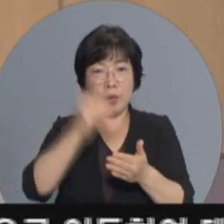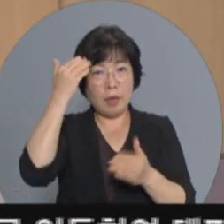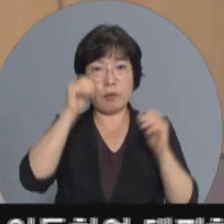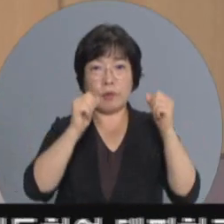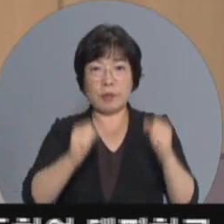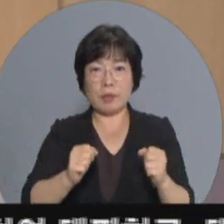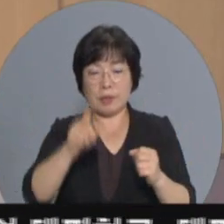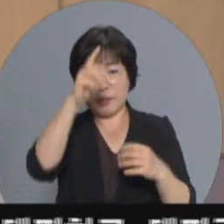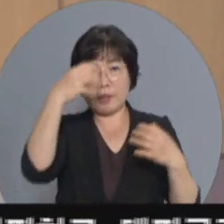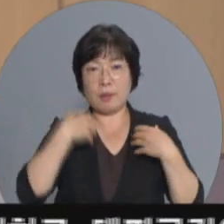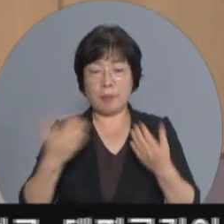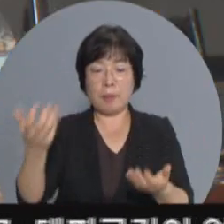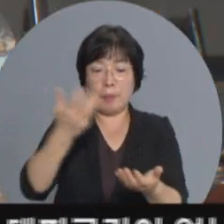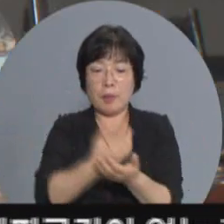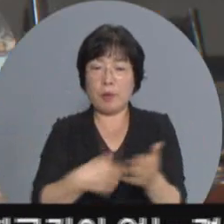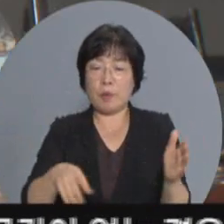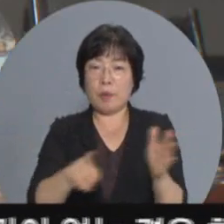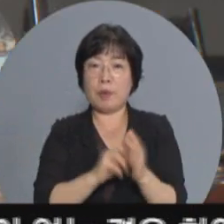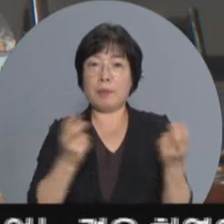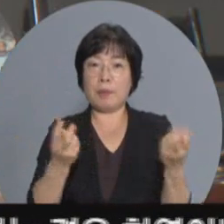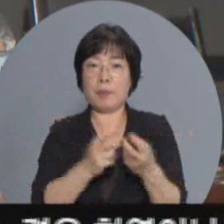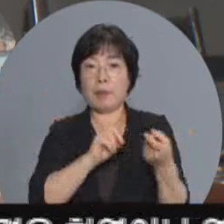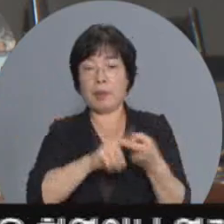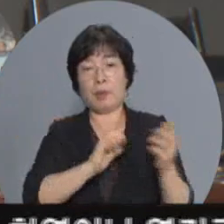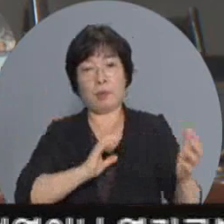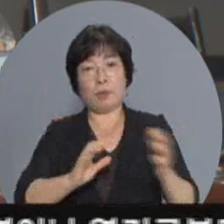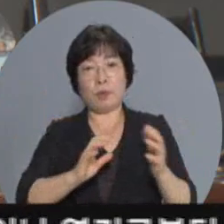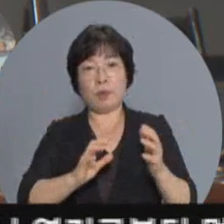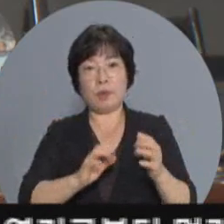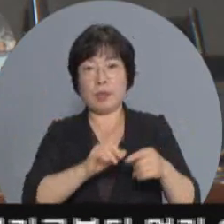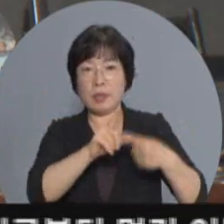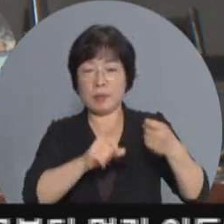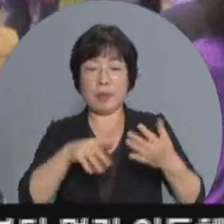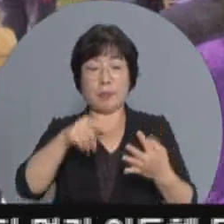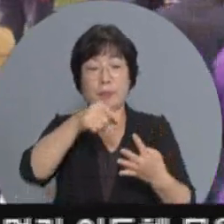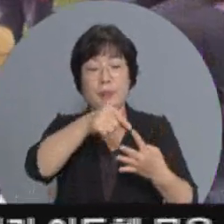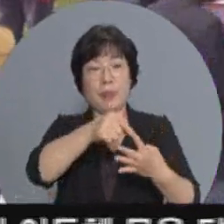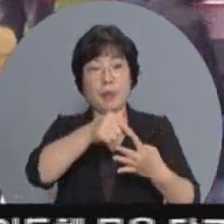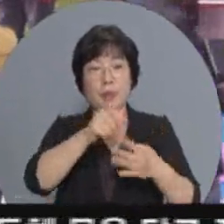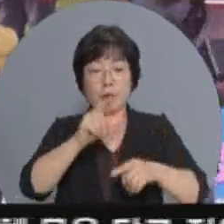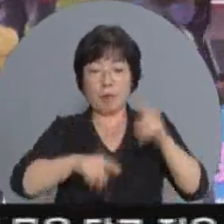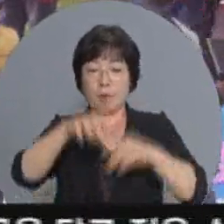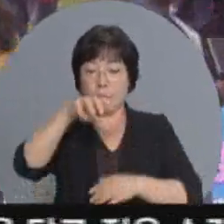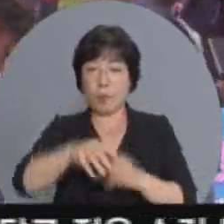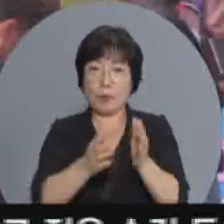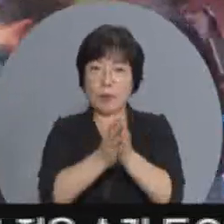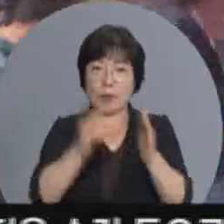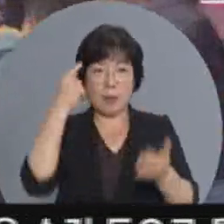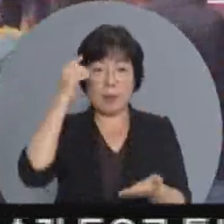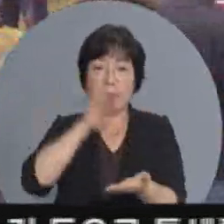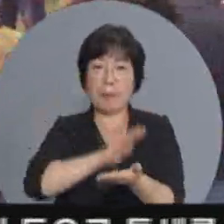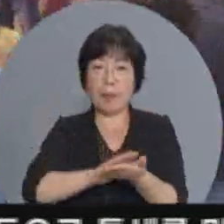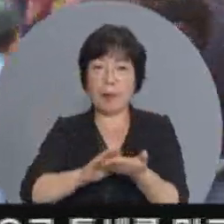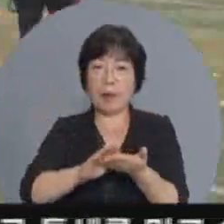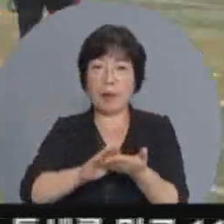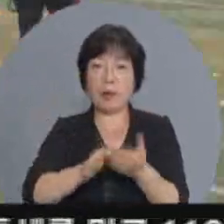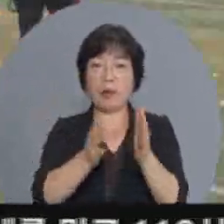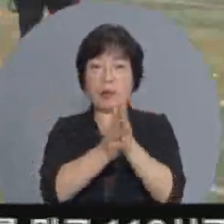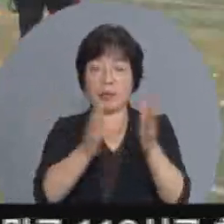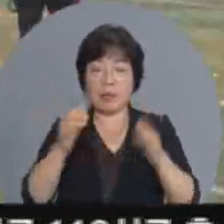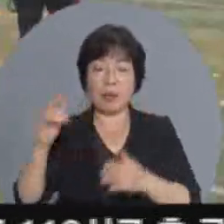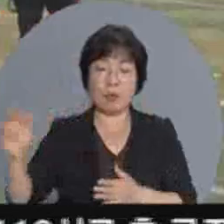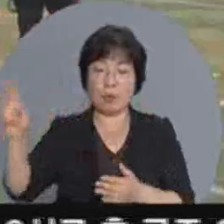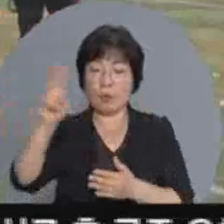이민청 전남 유치 방안을 논의할 예정입니다 11월의 첫 주간 목포에서 시작된 평화의 한 목소리가